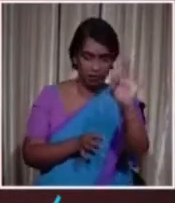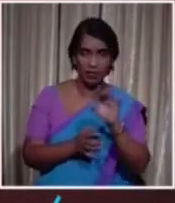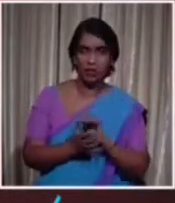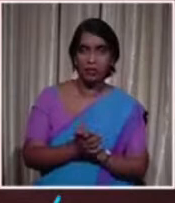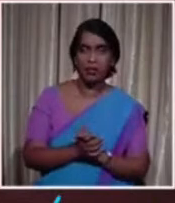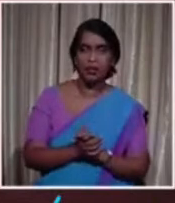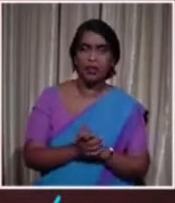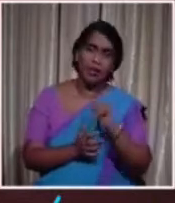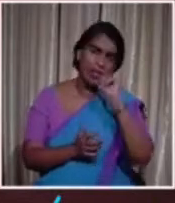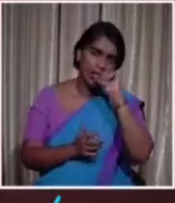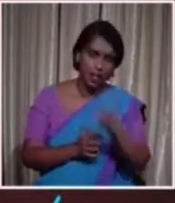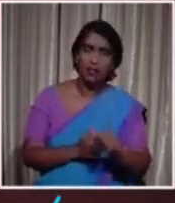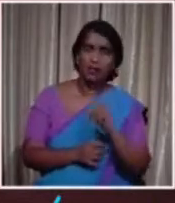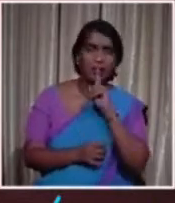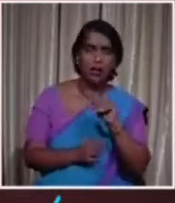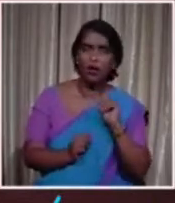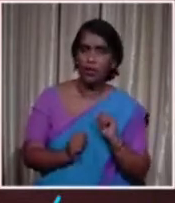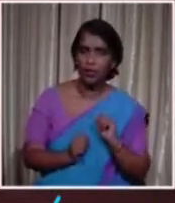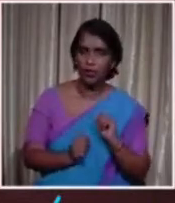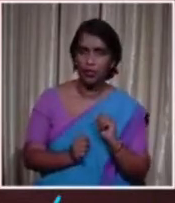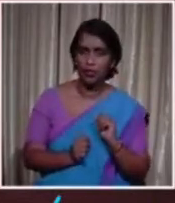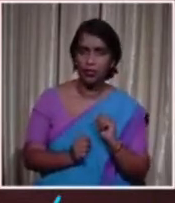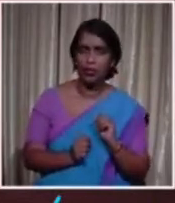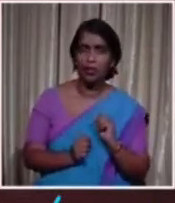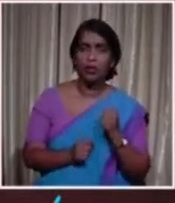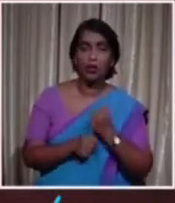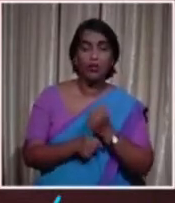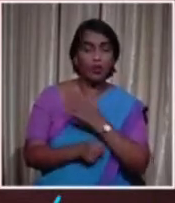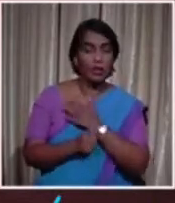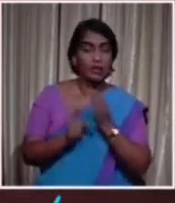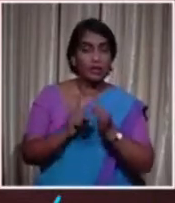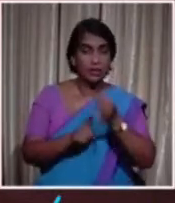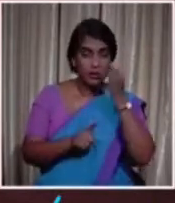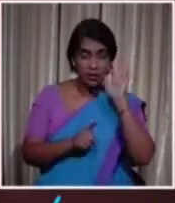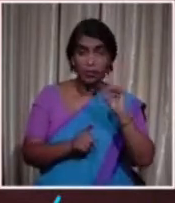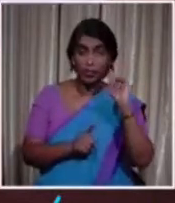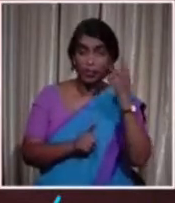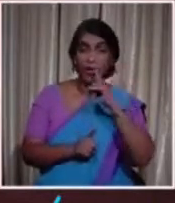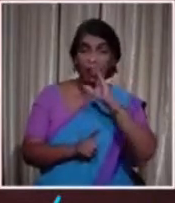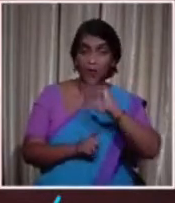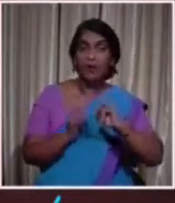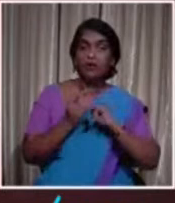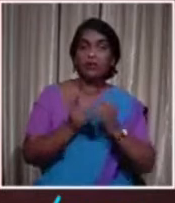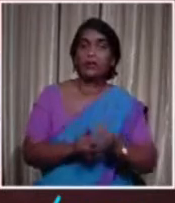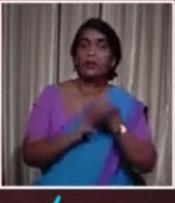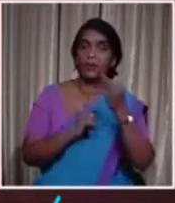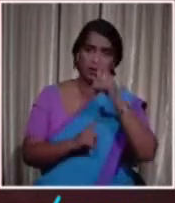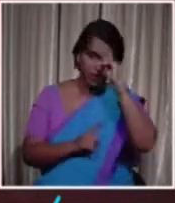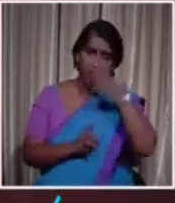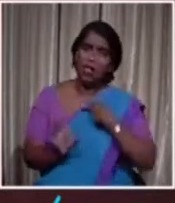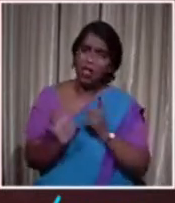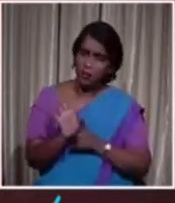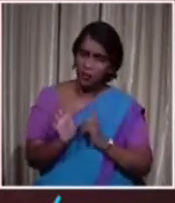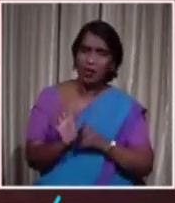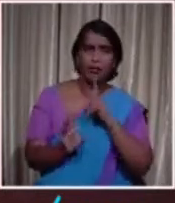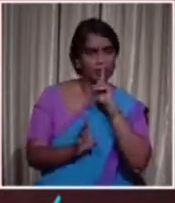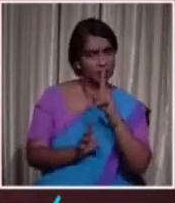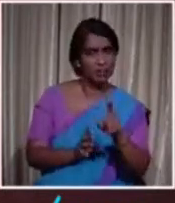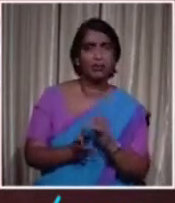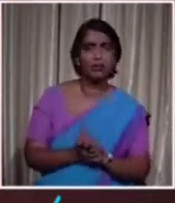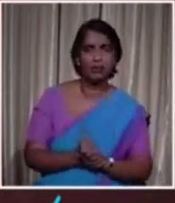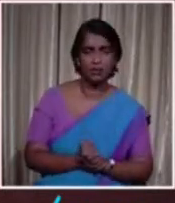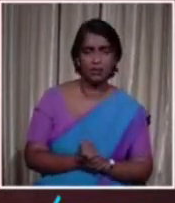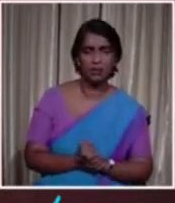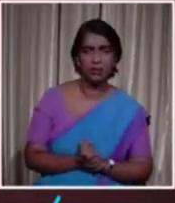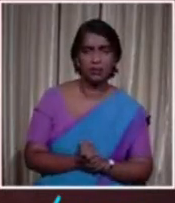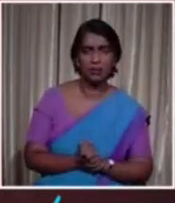හැබැයි ඇත්තම කතාව මොකද්ද? ගෝඨාභය ජනාධිපතිතුමා ඉස්සල්ලාම එන්න කිව්වේ සජිත් ප්‍රේමදාස මහත්තයා. මම හැමදාම කියන්නේ ඒක. කරුවැමතුමා